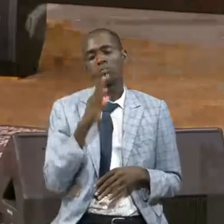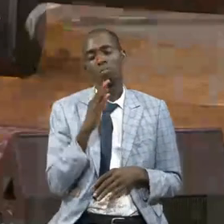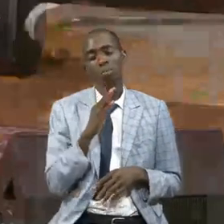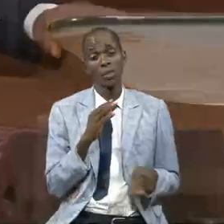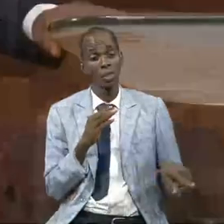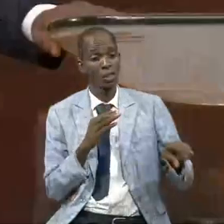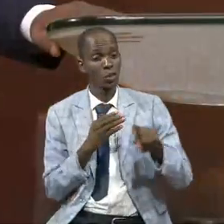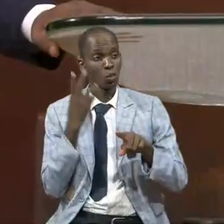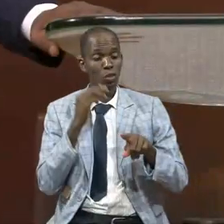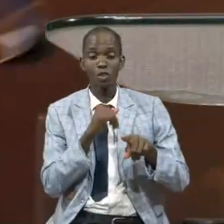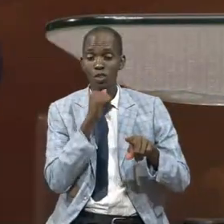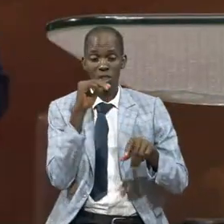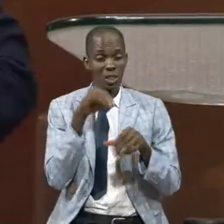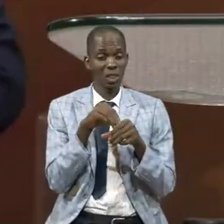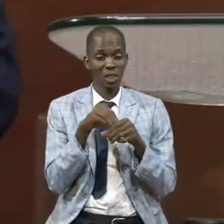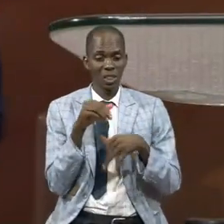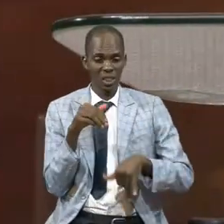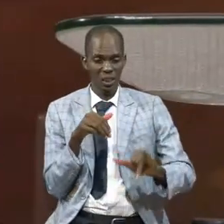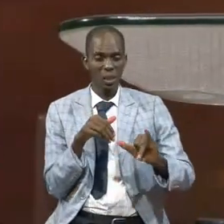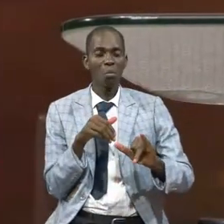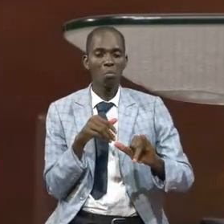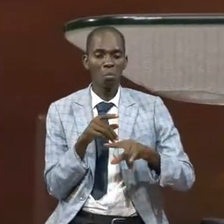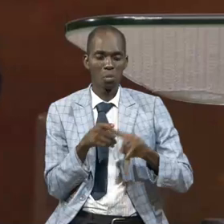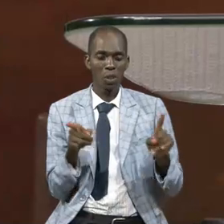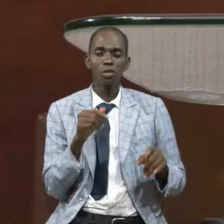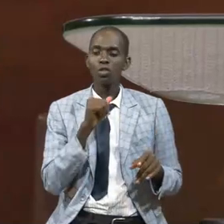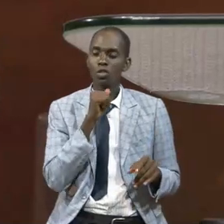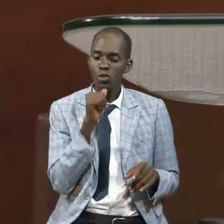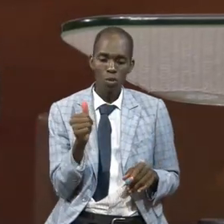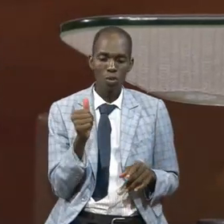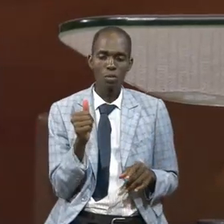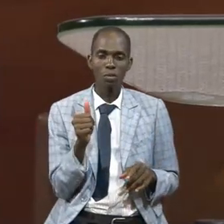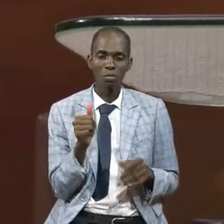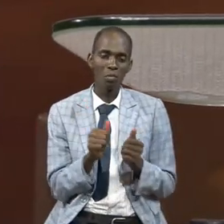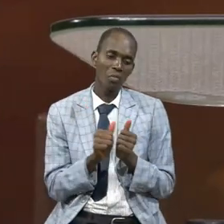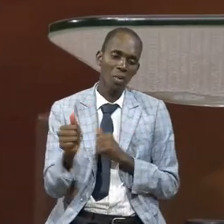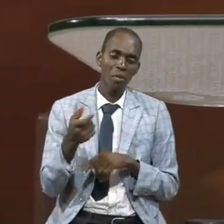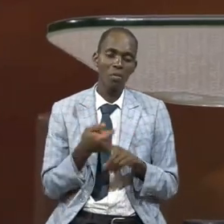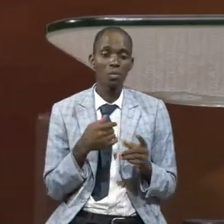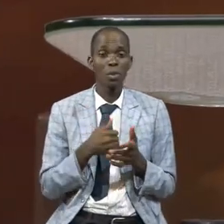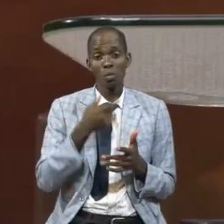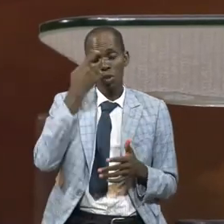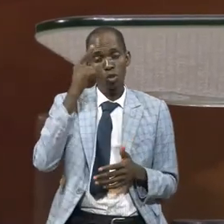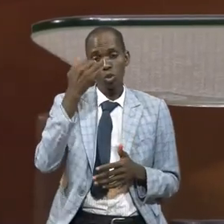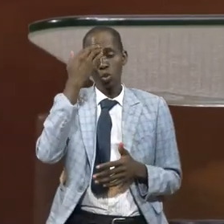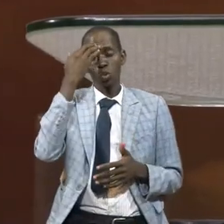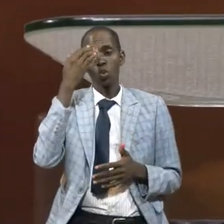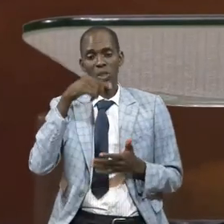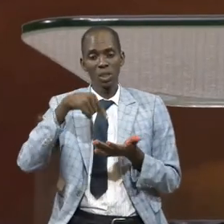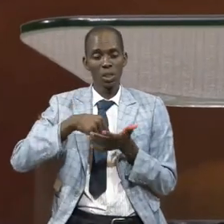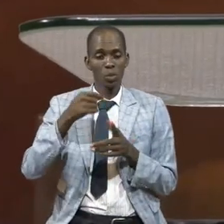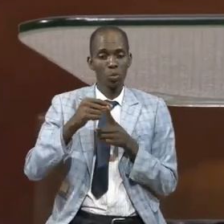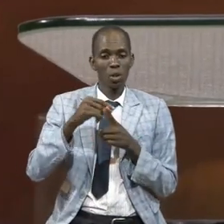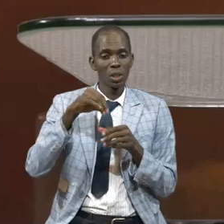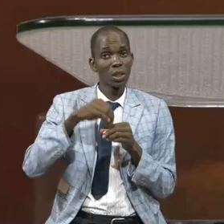Il n'y était pas encore, mais il n'était pas loin parce qu'il connaissait ça mentalement. Cela ne veut